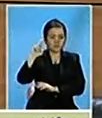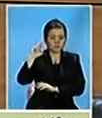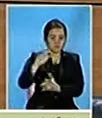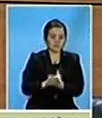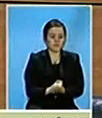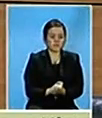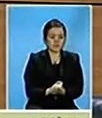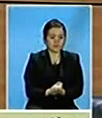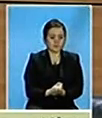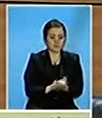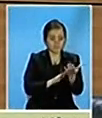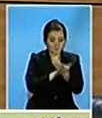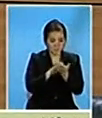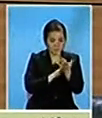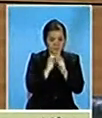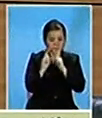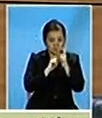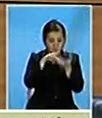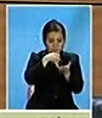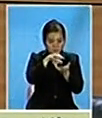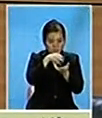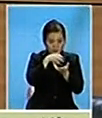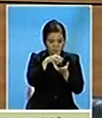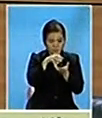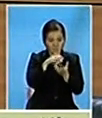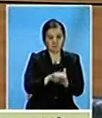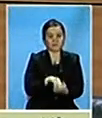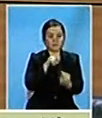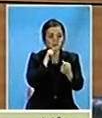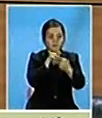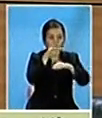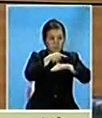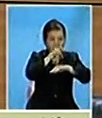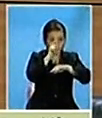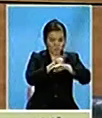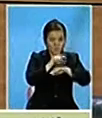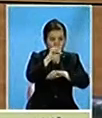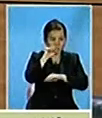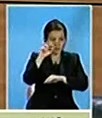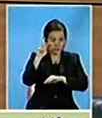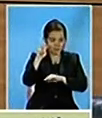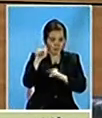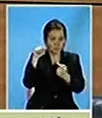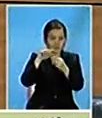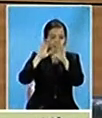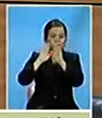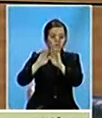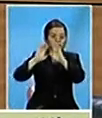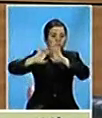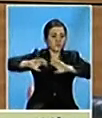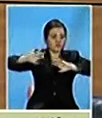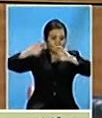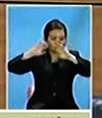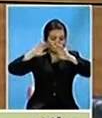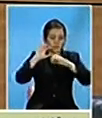าตที่จะกราบเรียนต่อท่านประธานวุฒิสภาผ่านไปถึงรัฐบาลนะครับในกร